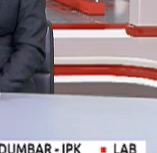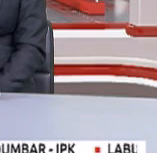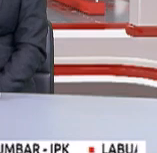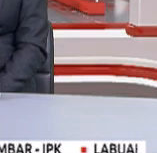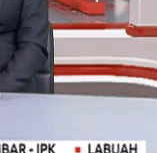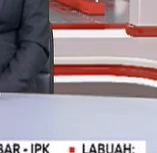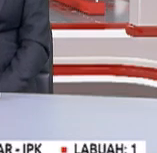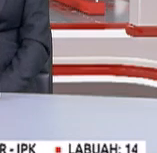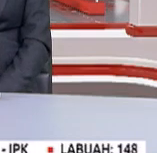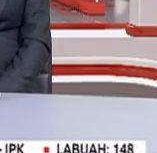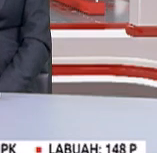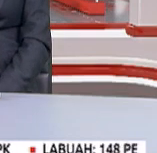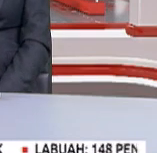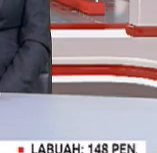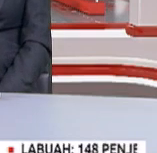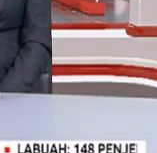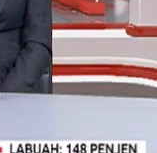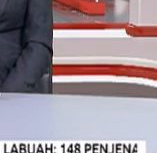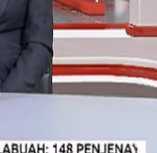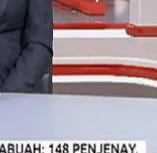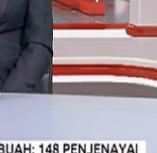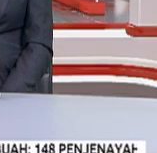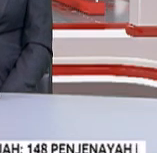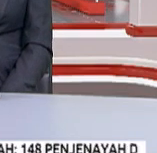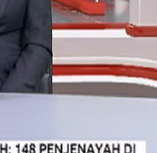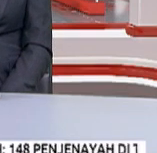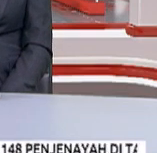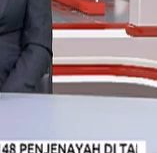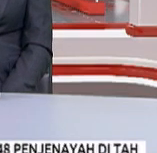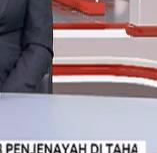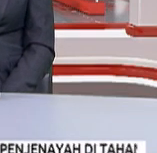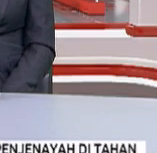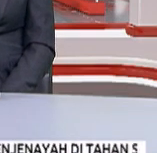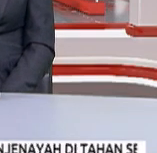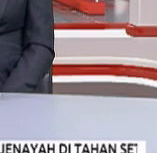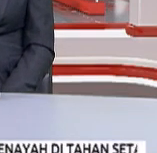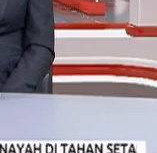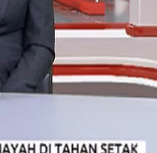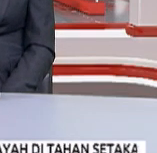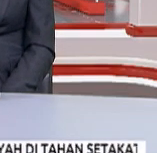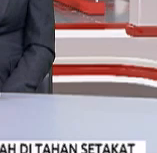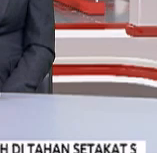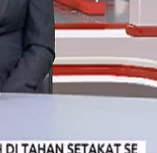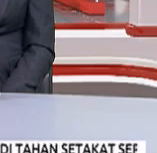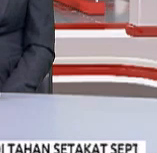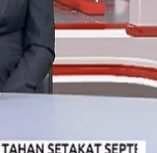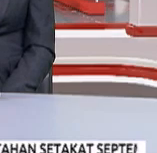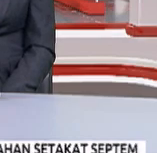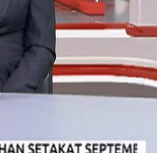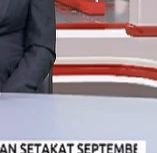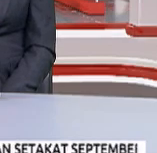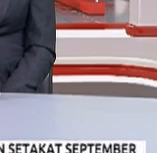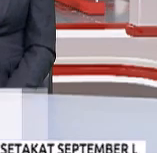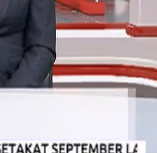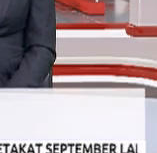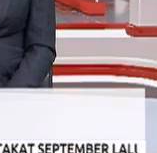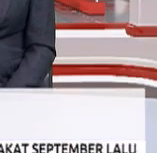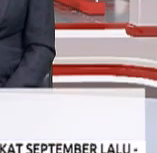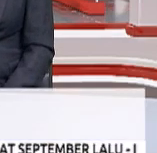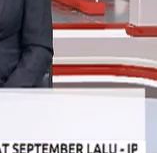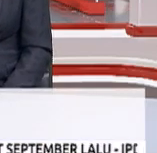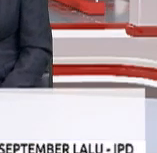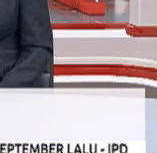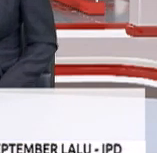myclick.rtm.gov.my. Siaran Berita RTM juga boleh diikuti melalui saluran My Freeview 123. Dengan itu, Assalamualaikum. Salam sayangi Malaysia ku.